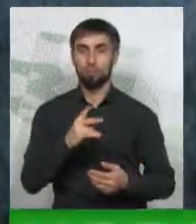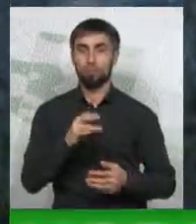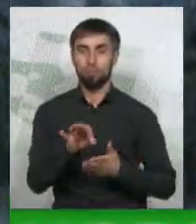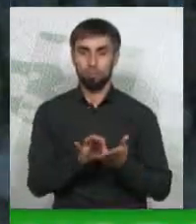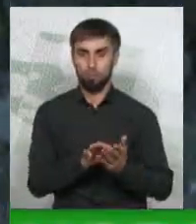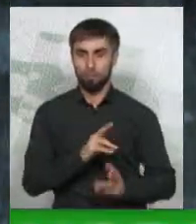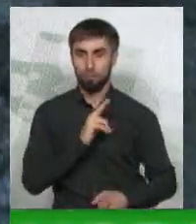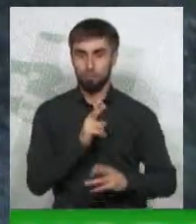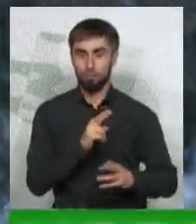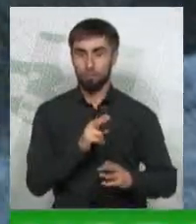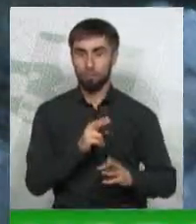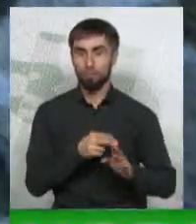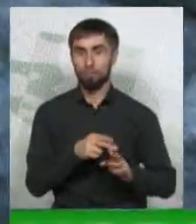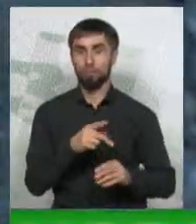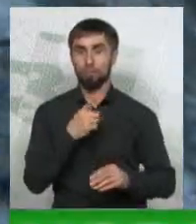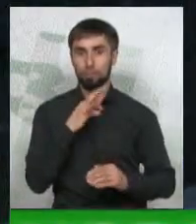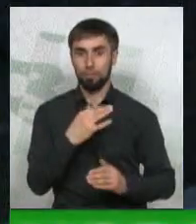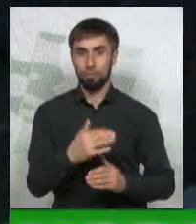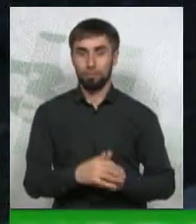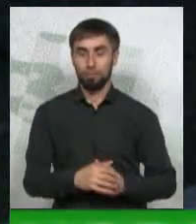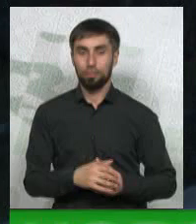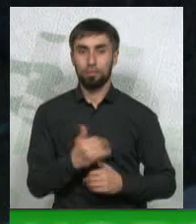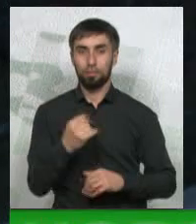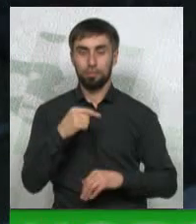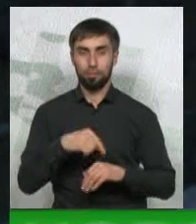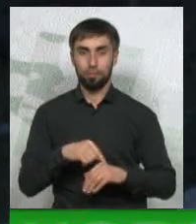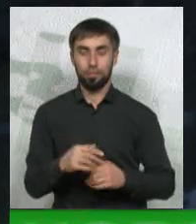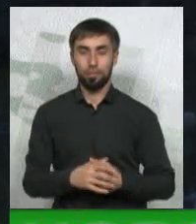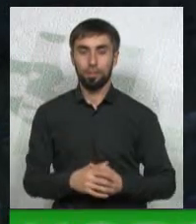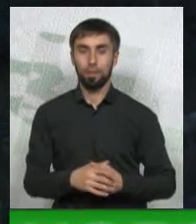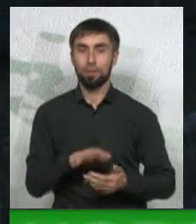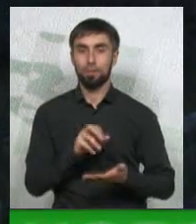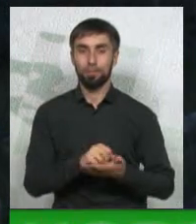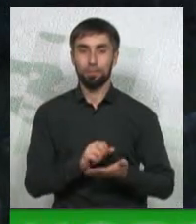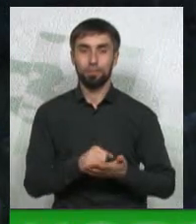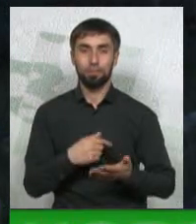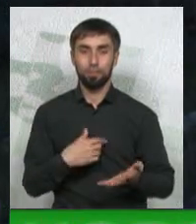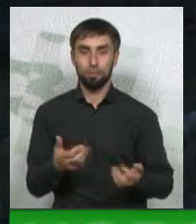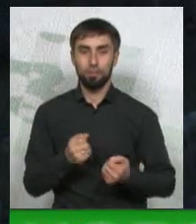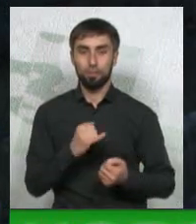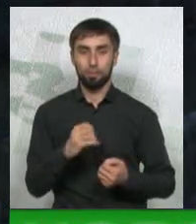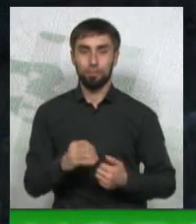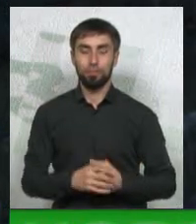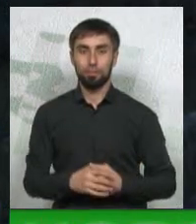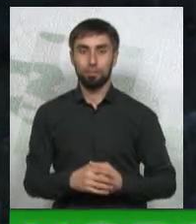незамедлительно обратились в соответствующие органы. На данный момент действия мы предпринимаем уже.